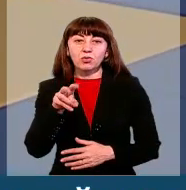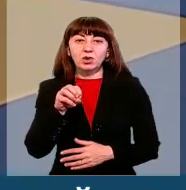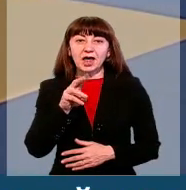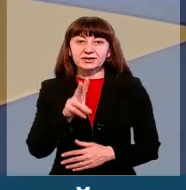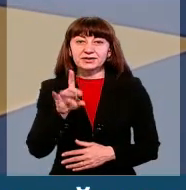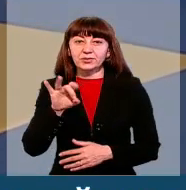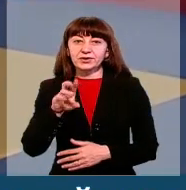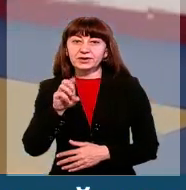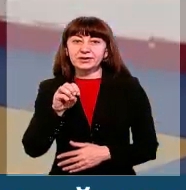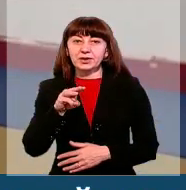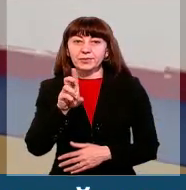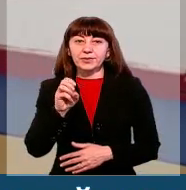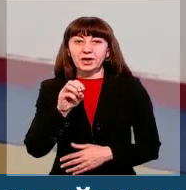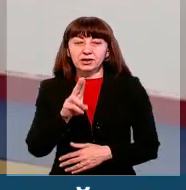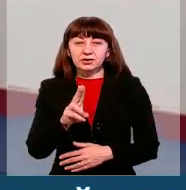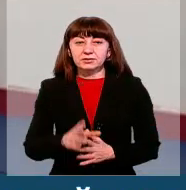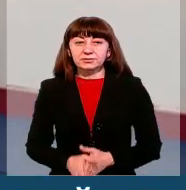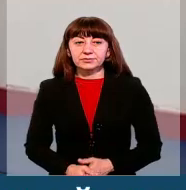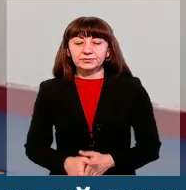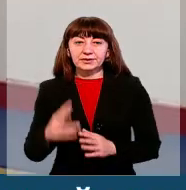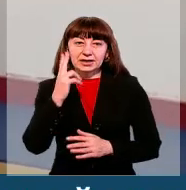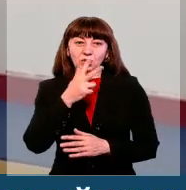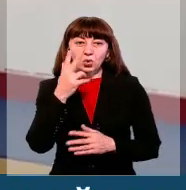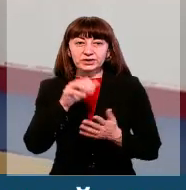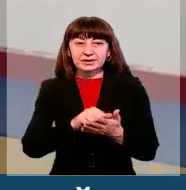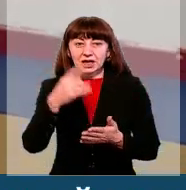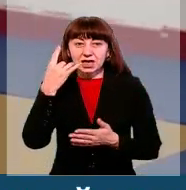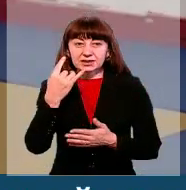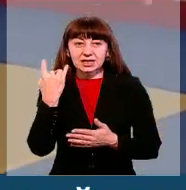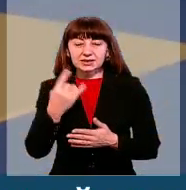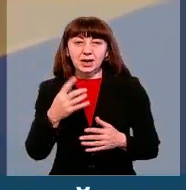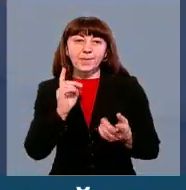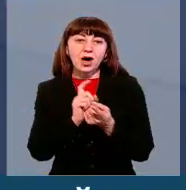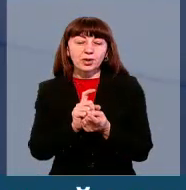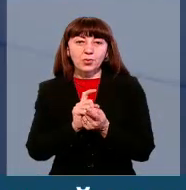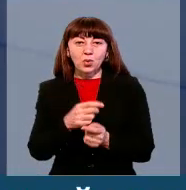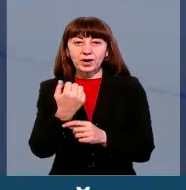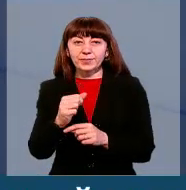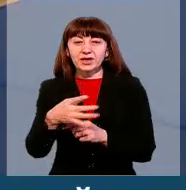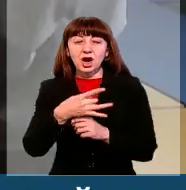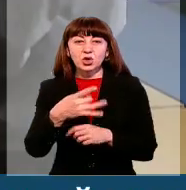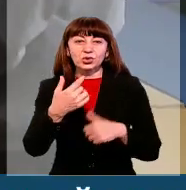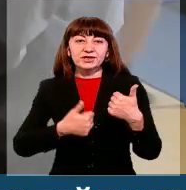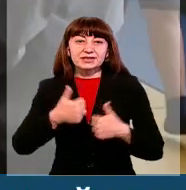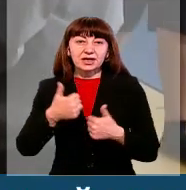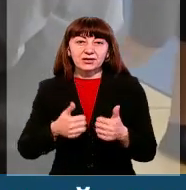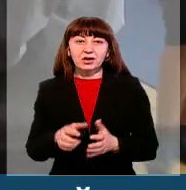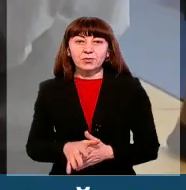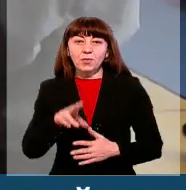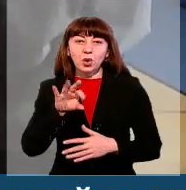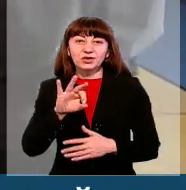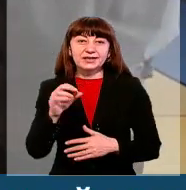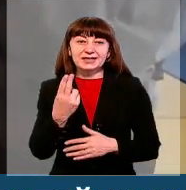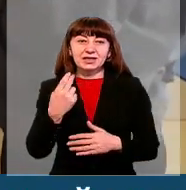мектеп түлегі. Қазақ күресімен айналысқанына 3 жыл. Ұлттық спорттан аудандық сайыстардың жеңімпазы. Хобби ретінде қараса да,